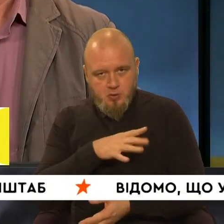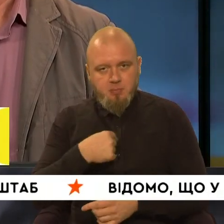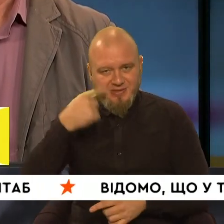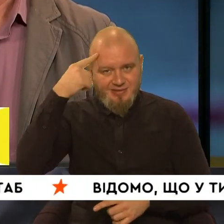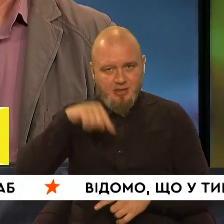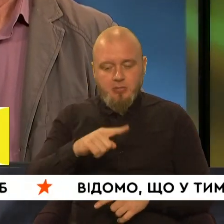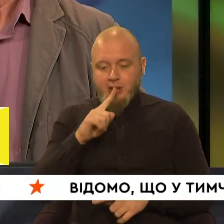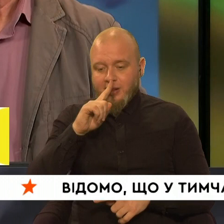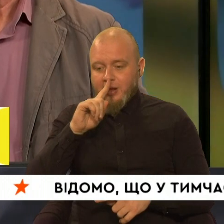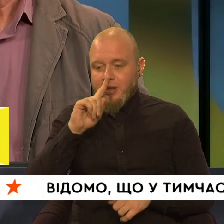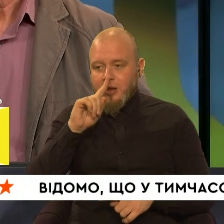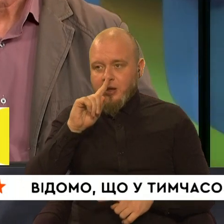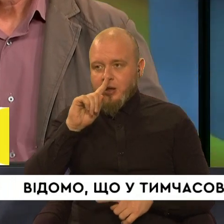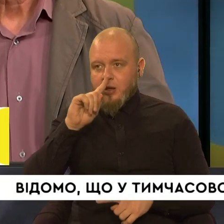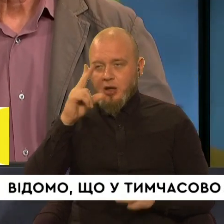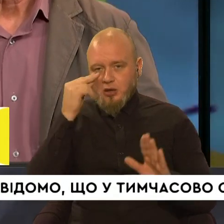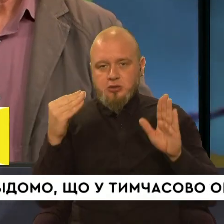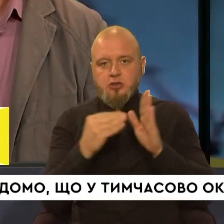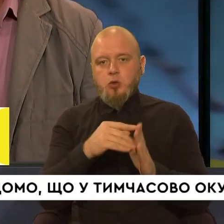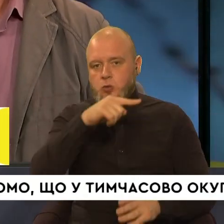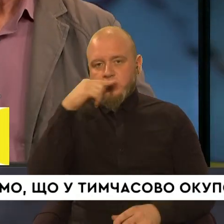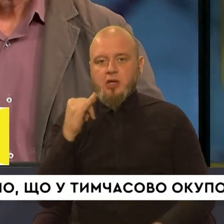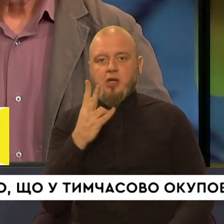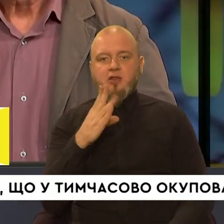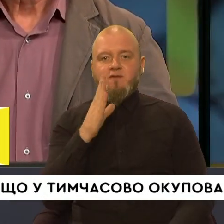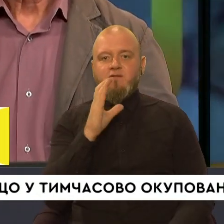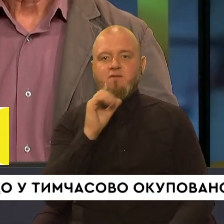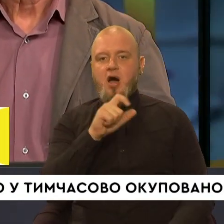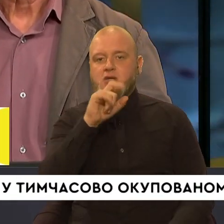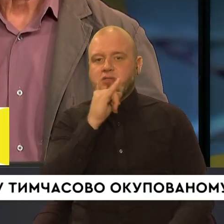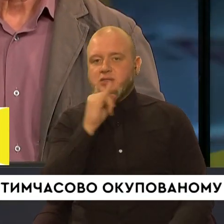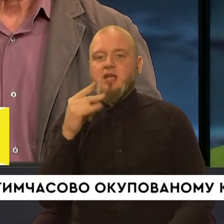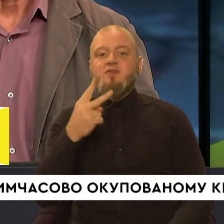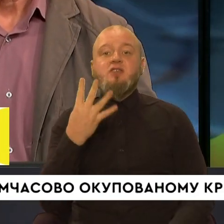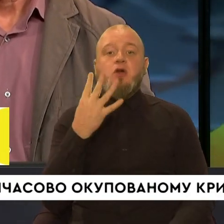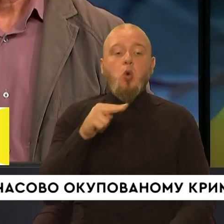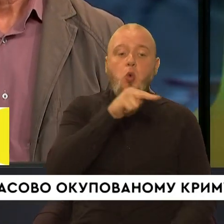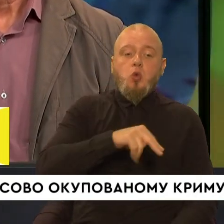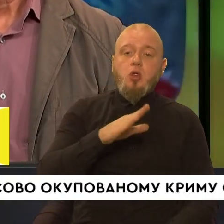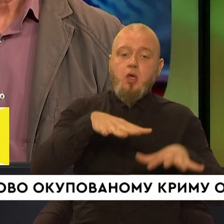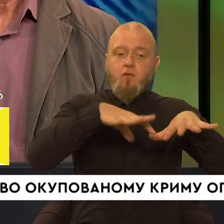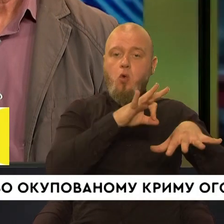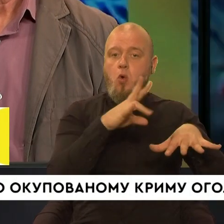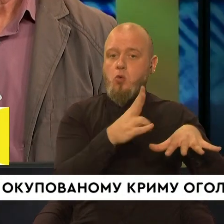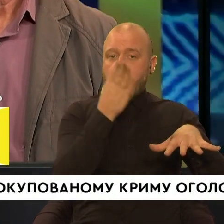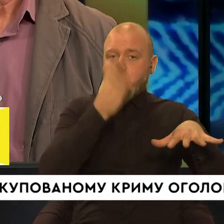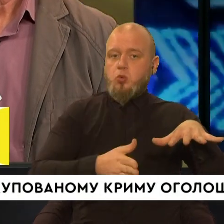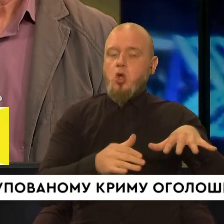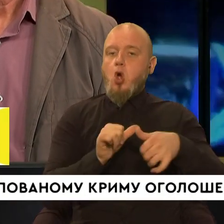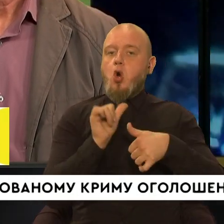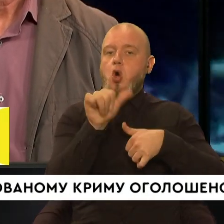на річницю російської інвазії 24 лютого в ООН буде